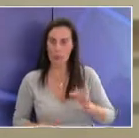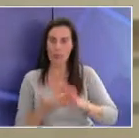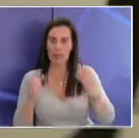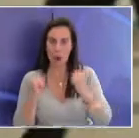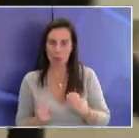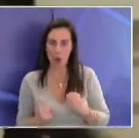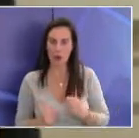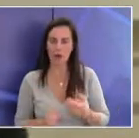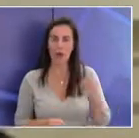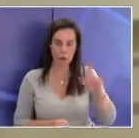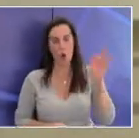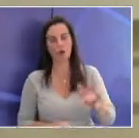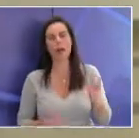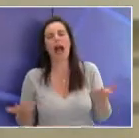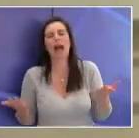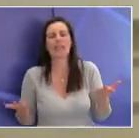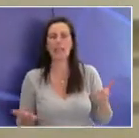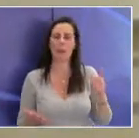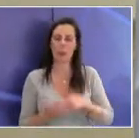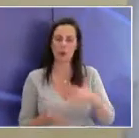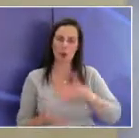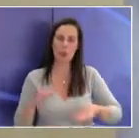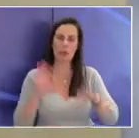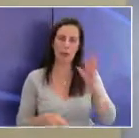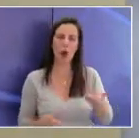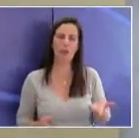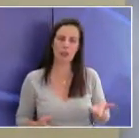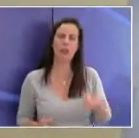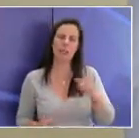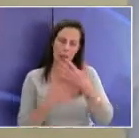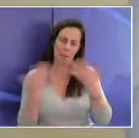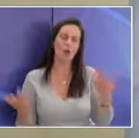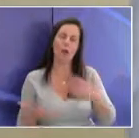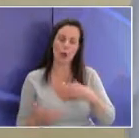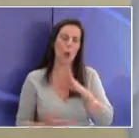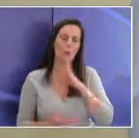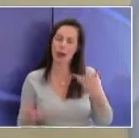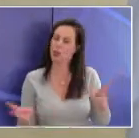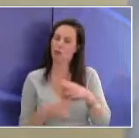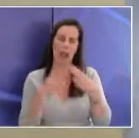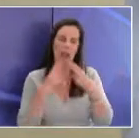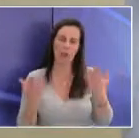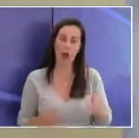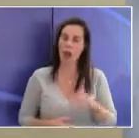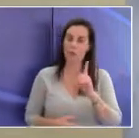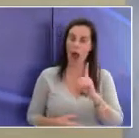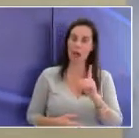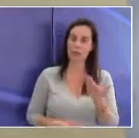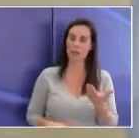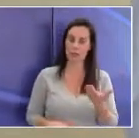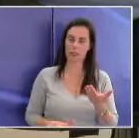הביטחון וצה"ל, והוא נגד בגלל שהוא רוצה בחירות, אז זה היה ברור שאנחנו בפלונטר שאי אפשר לפתור אותו. ואז בואו נלך